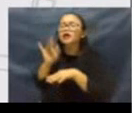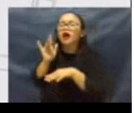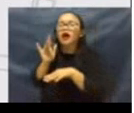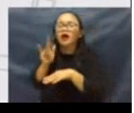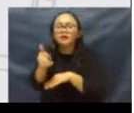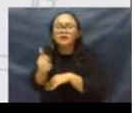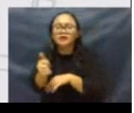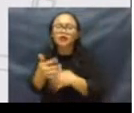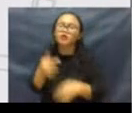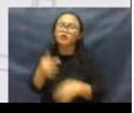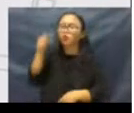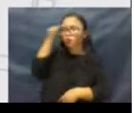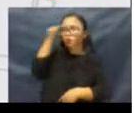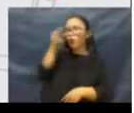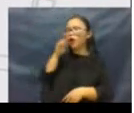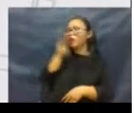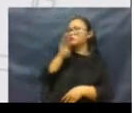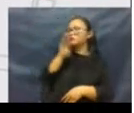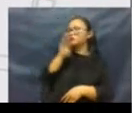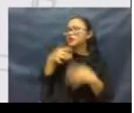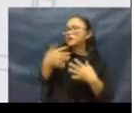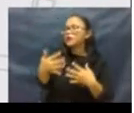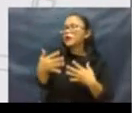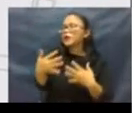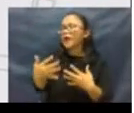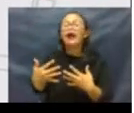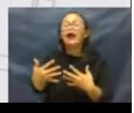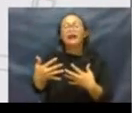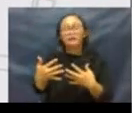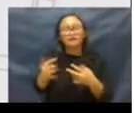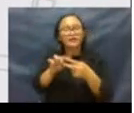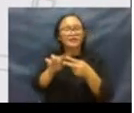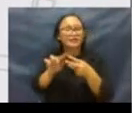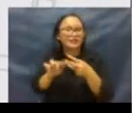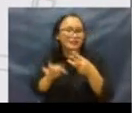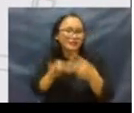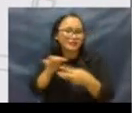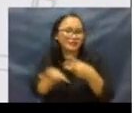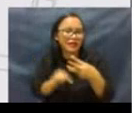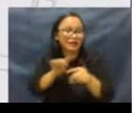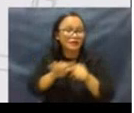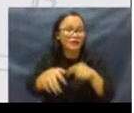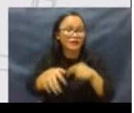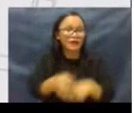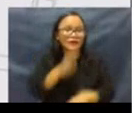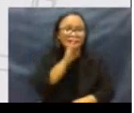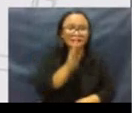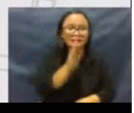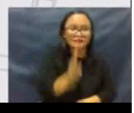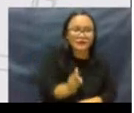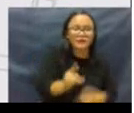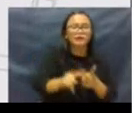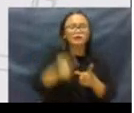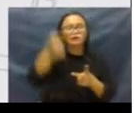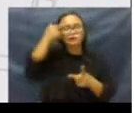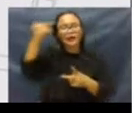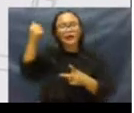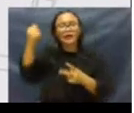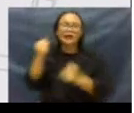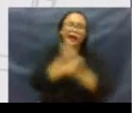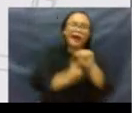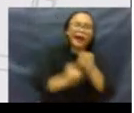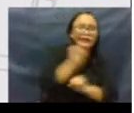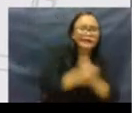menalar, yang kalau dilihat dari kualitasnya, disiplin, mahir, dan aktif. Berpikir yang seperti